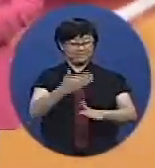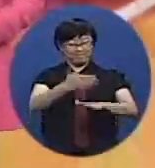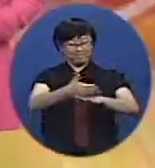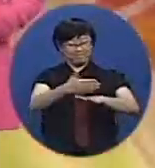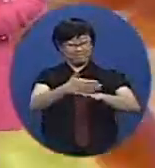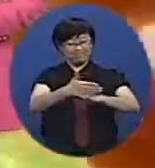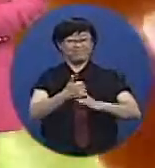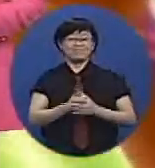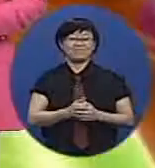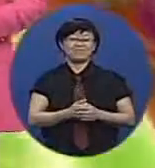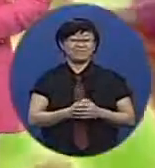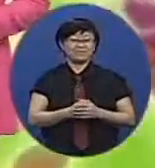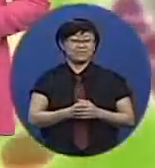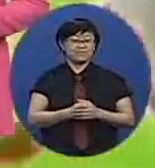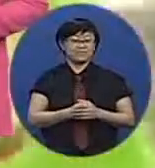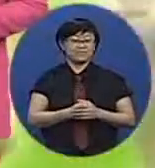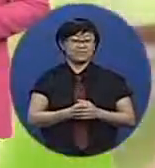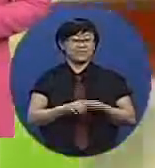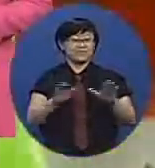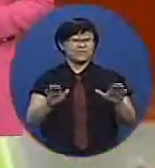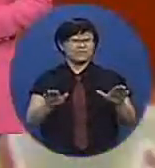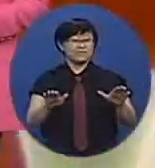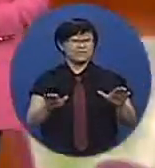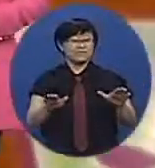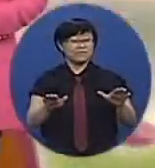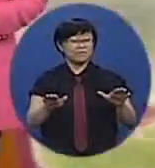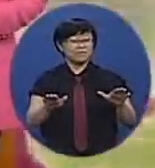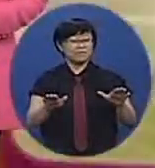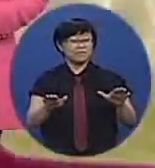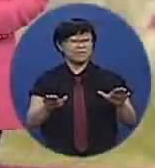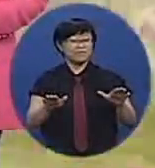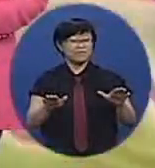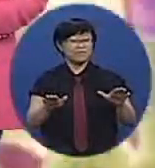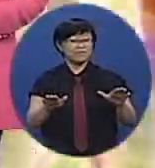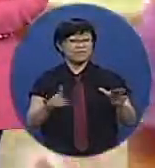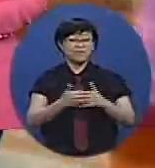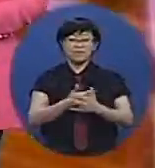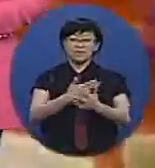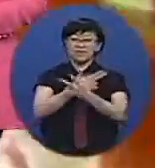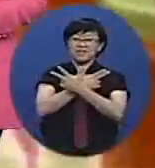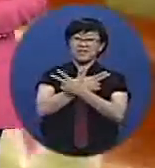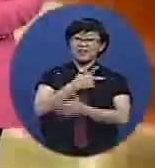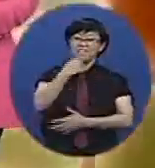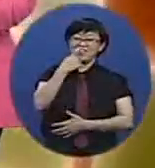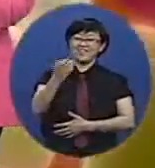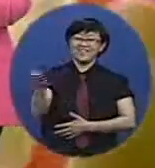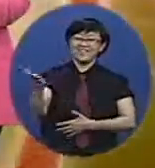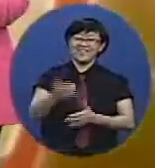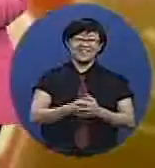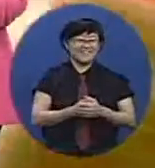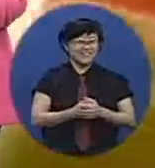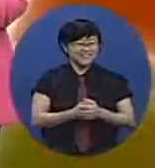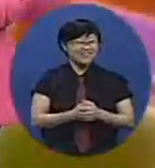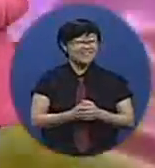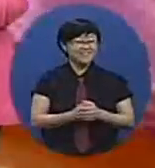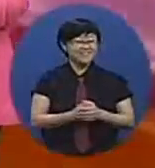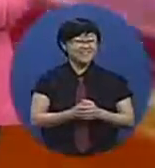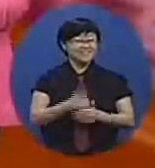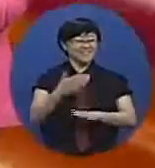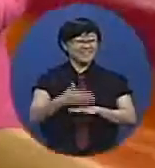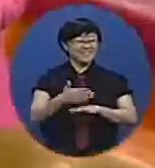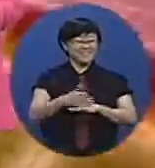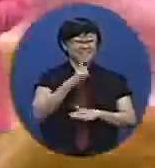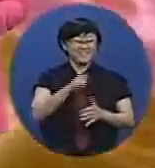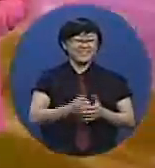감사합니다. 봉봉수 씨, 네. 오늘 양복, 네. 오늘 양복이 멋있습니다. 아유, 고맙습니다. 아유.